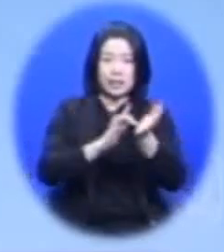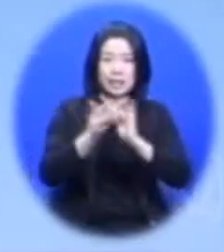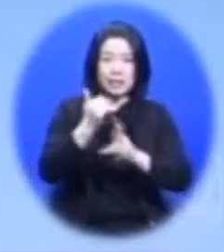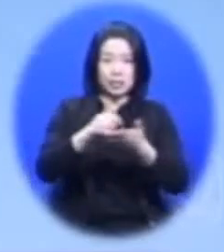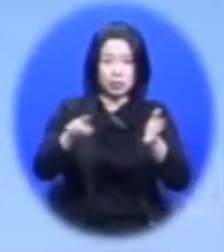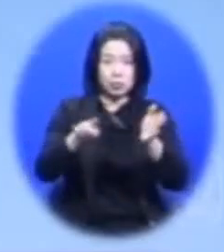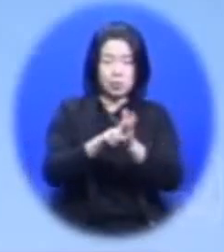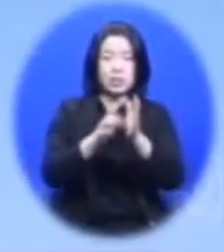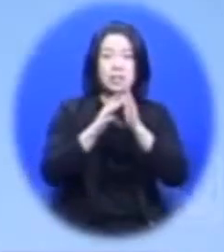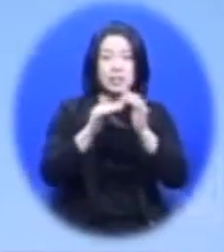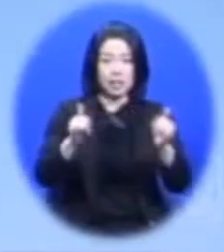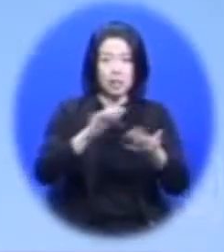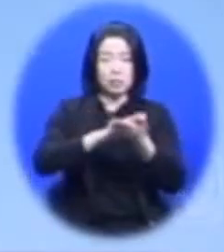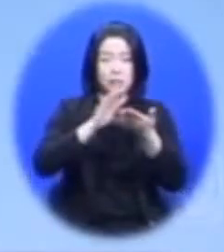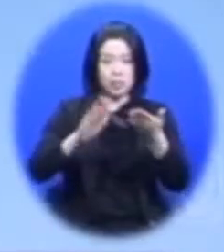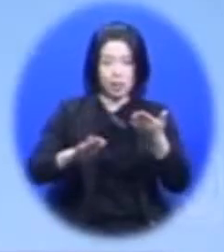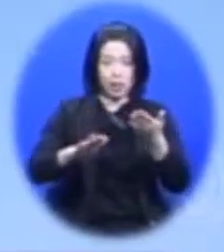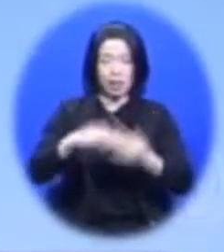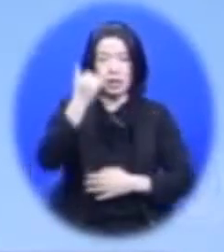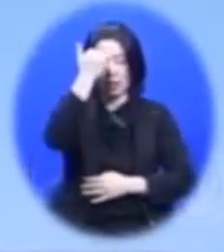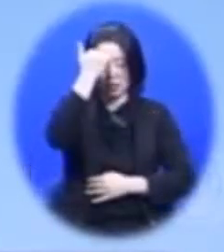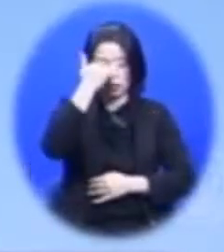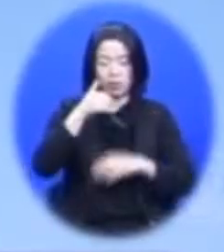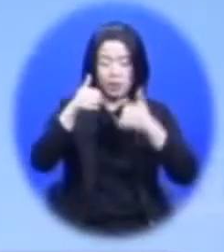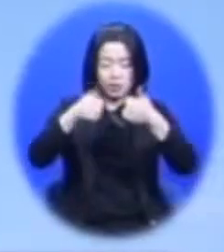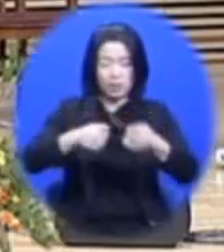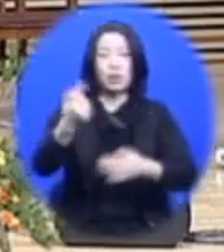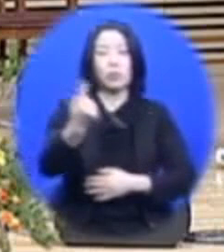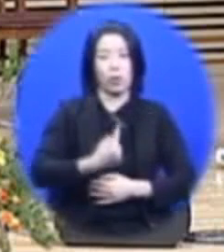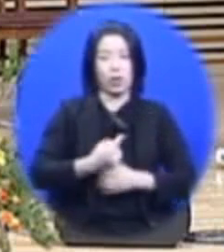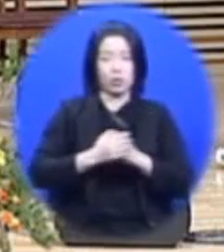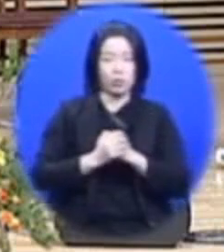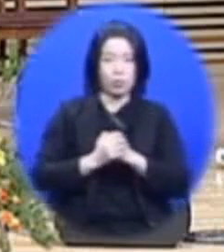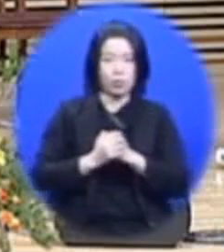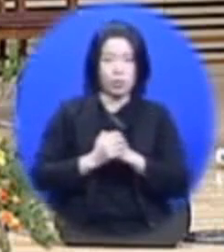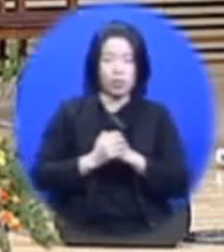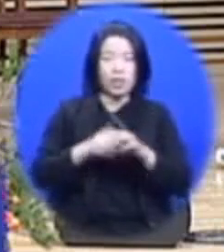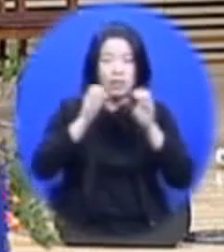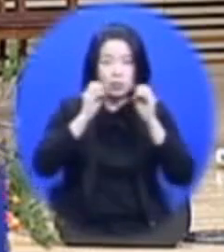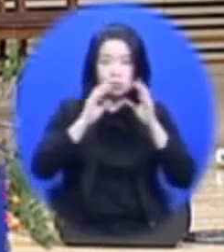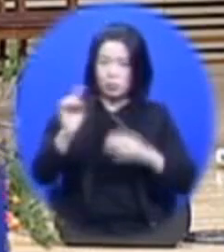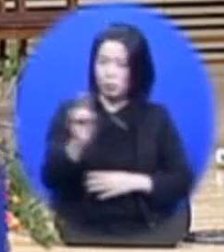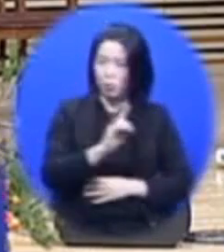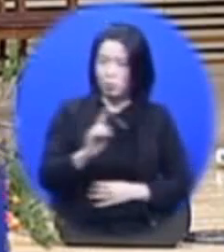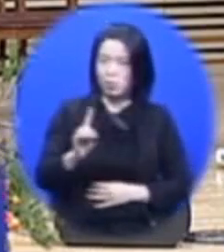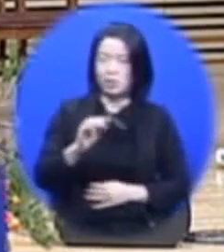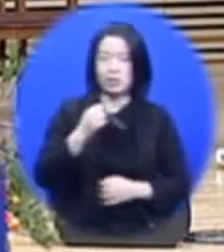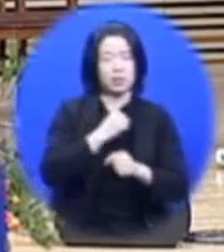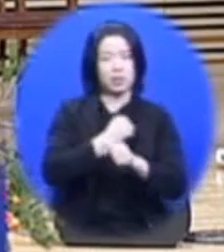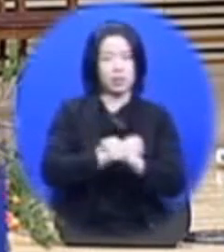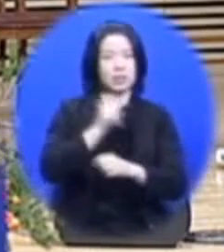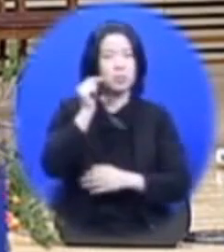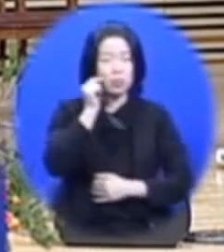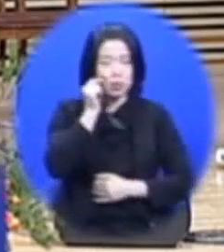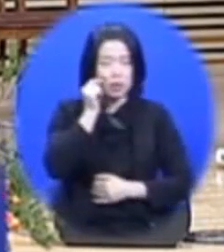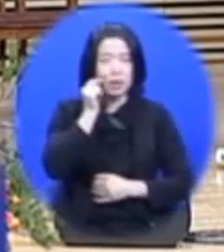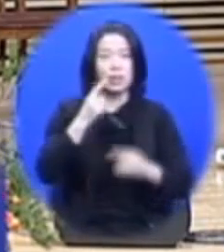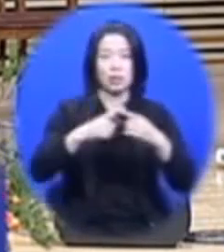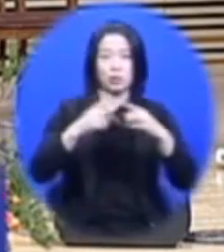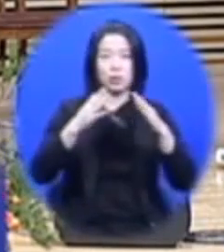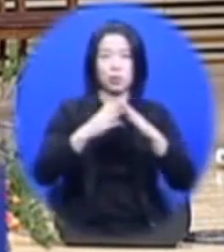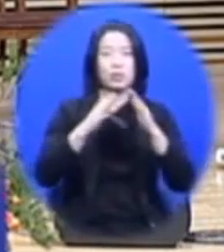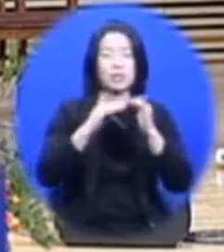사람입니다. 그리고 또 정중하게 인사하고 나오시라고. 전도를 도무지 못하겠다는 교우들도